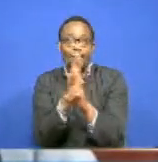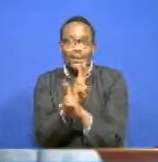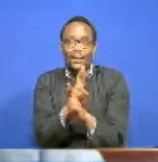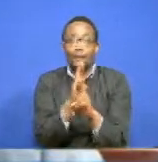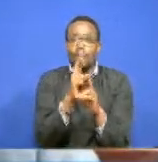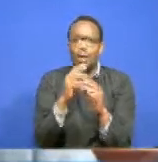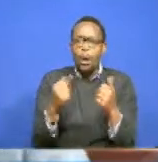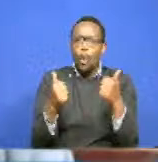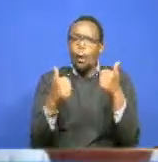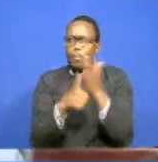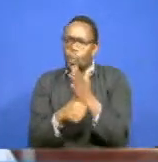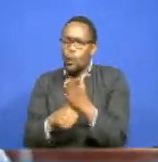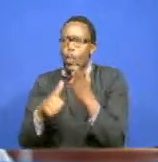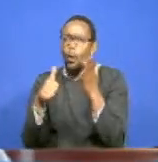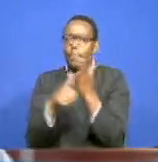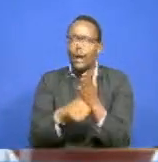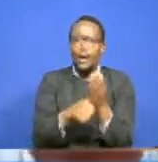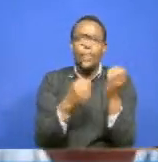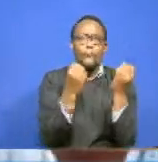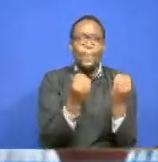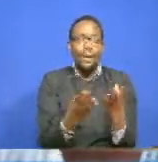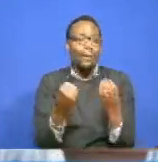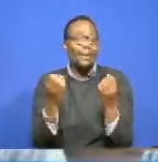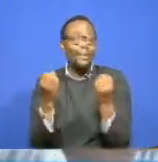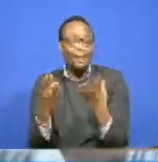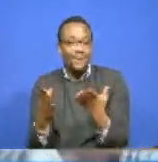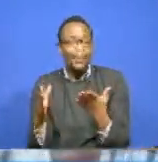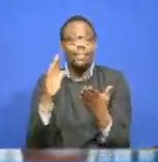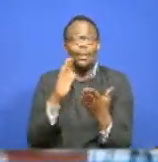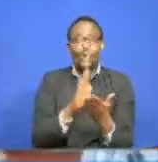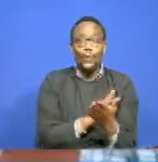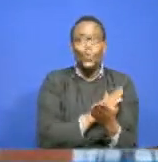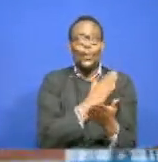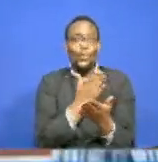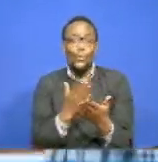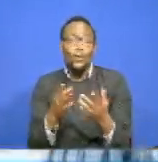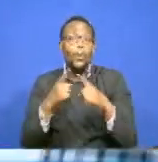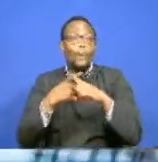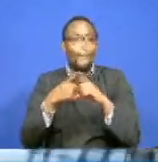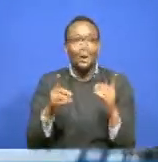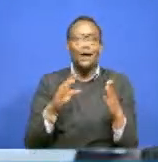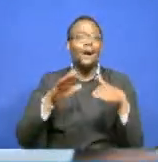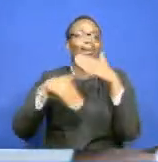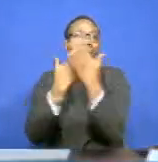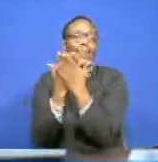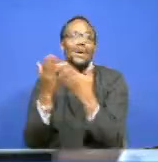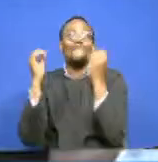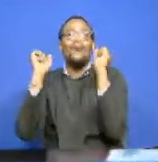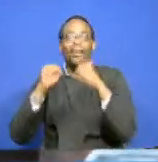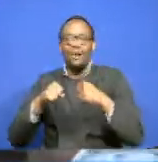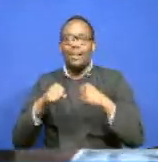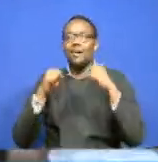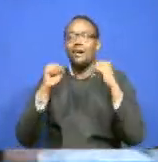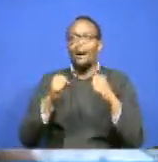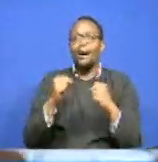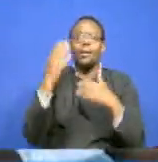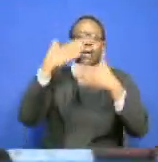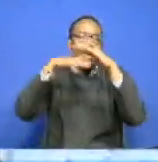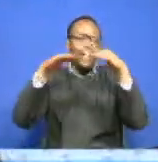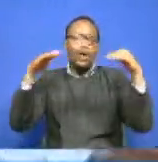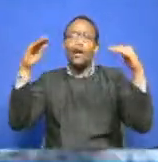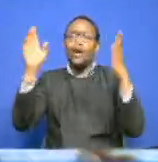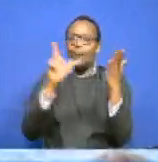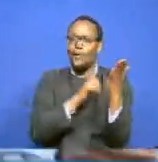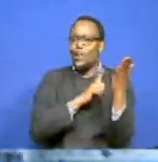nyingi matatizo hayaishi lakini tutafika binguni kwake